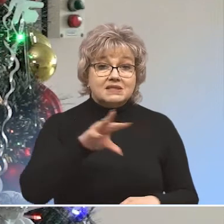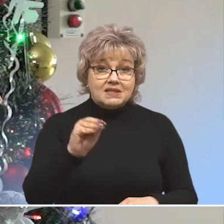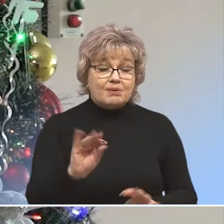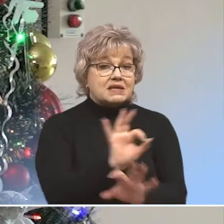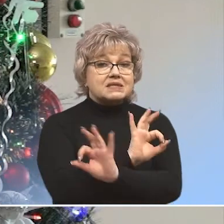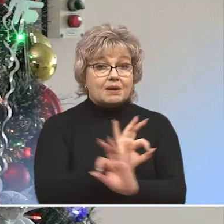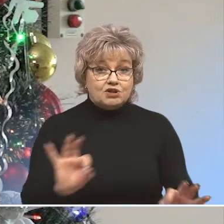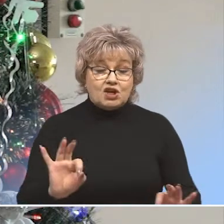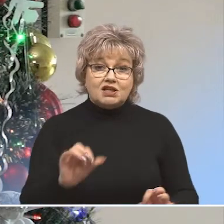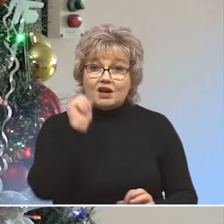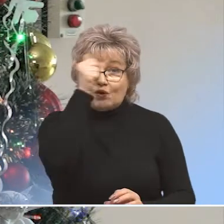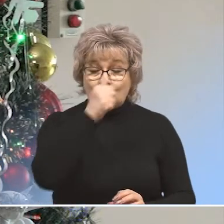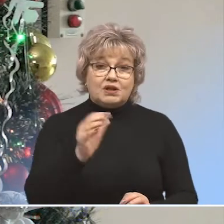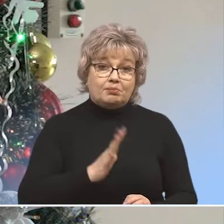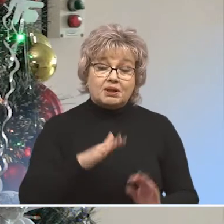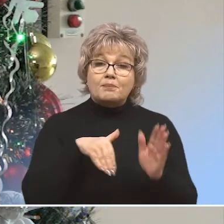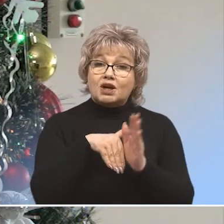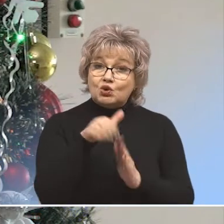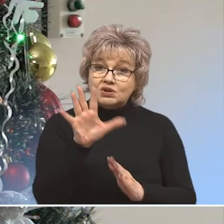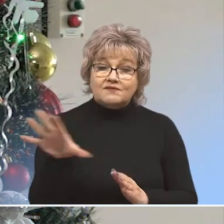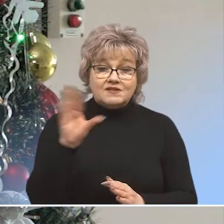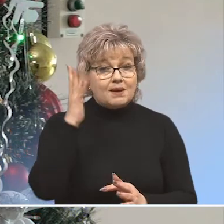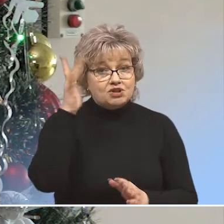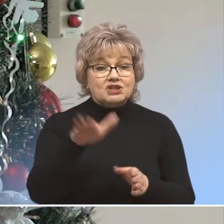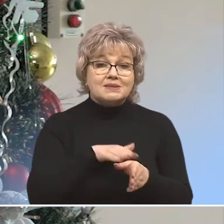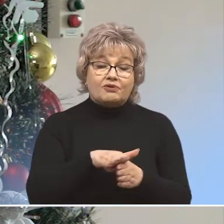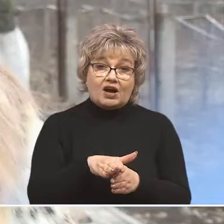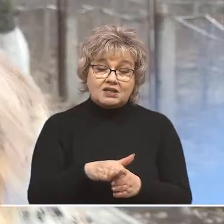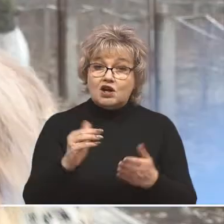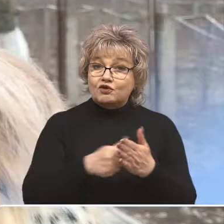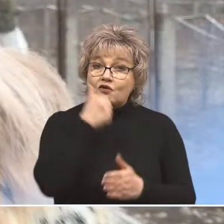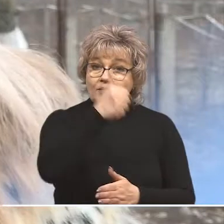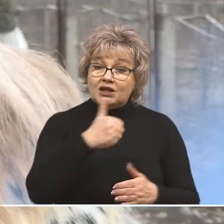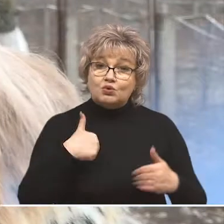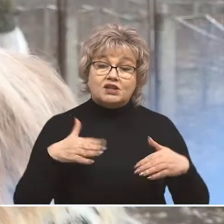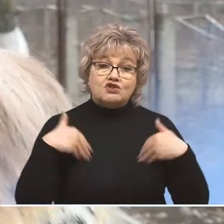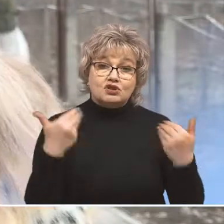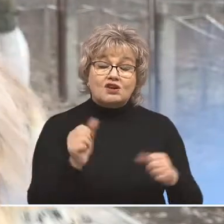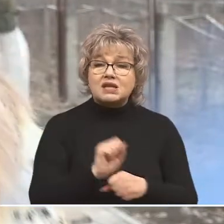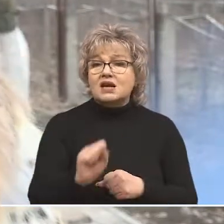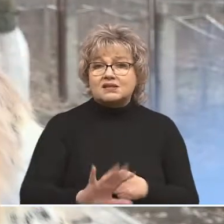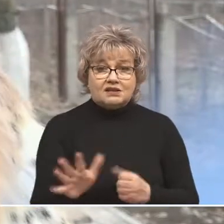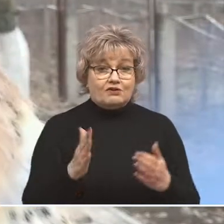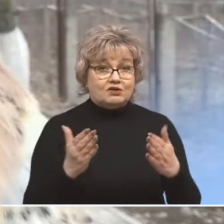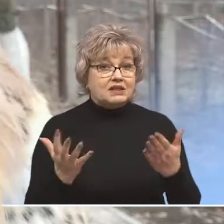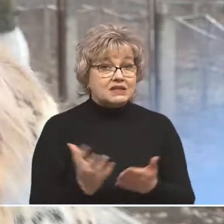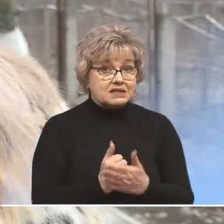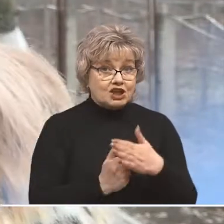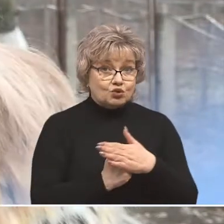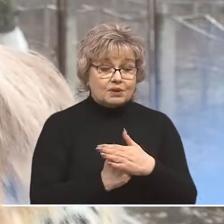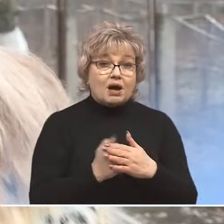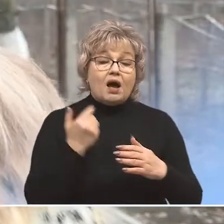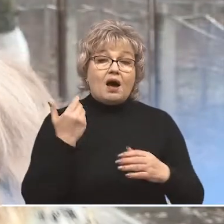всем замечательного года, чтобы было продуктивным, чтобы все мечты сбывались. В новом году я желаю не останавливаться на